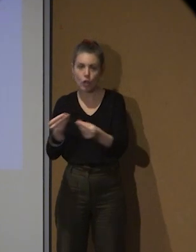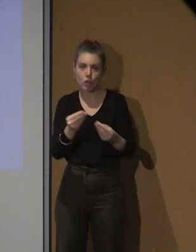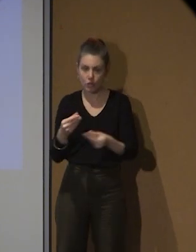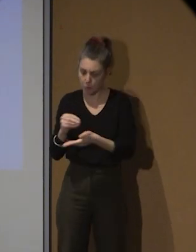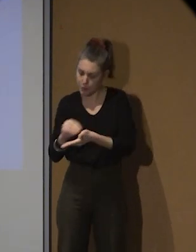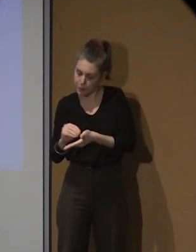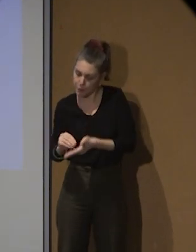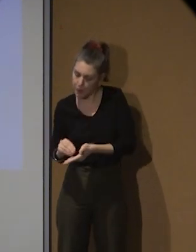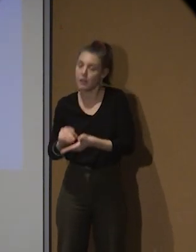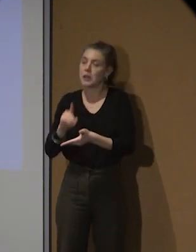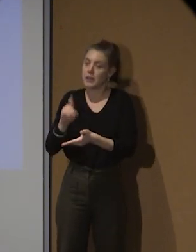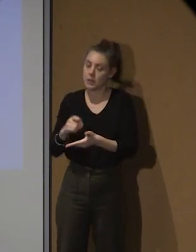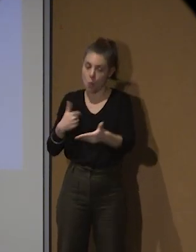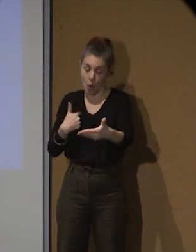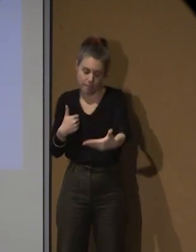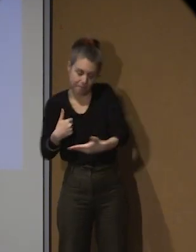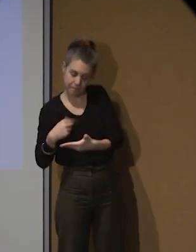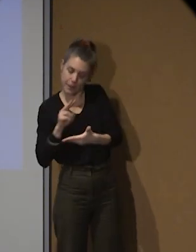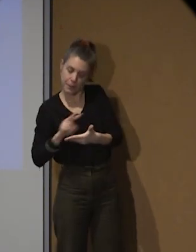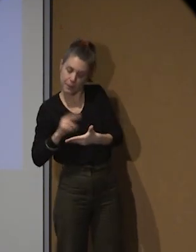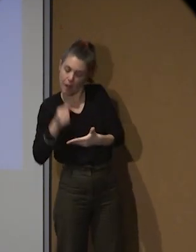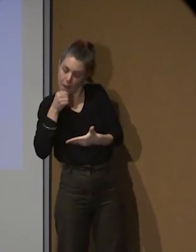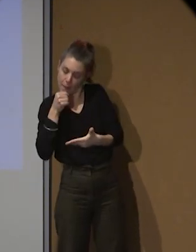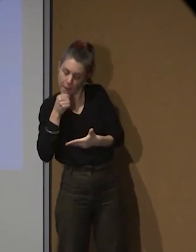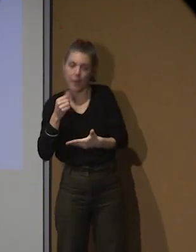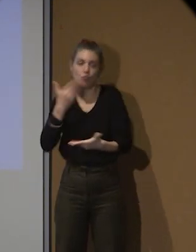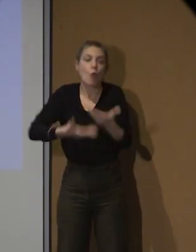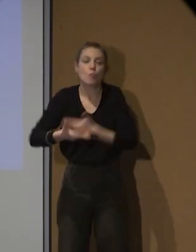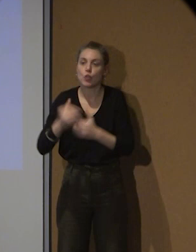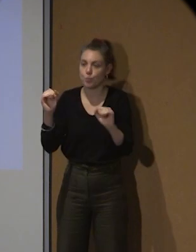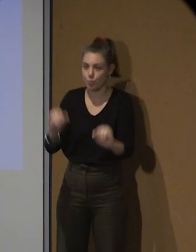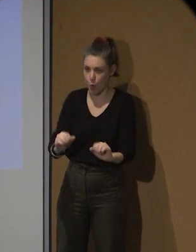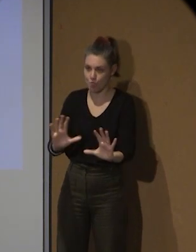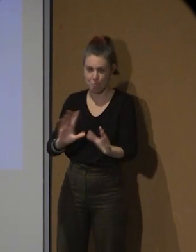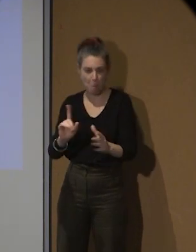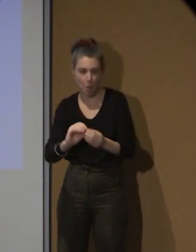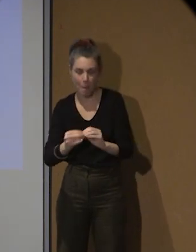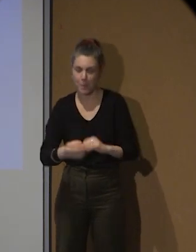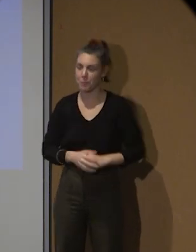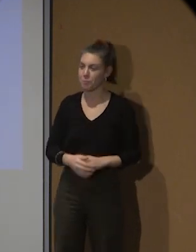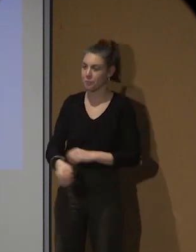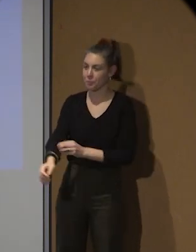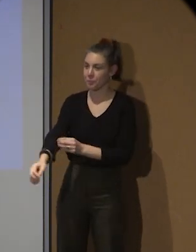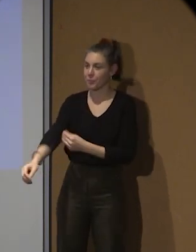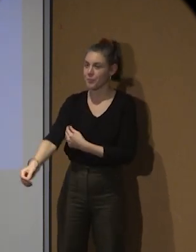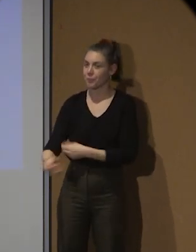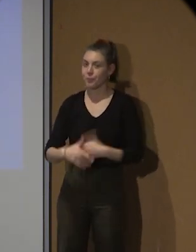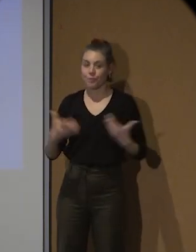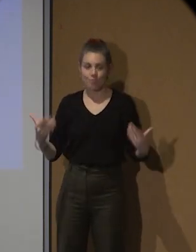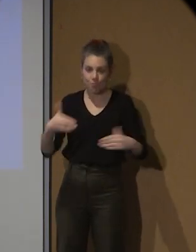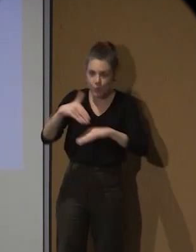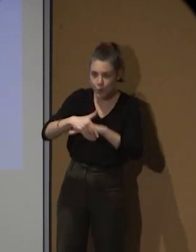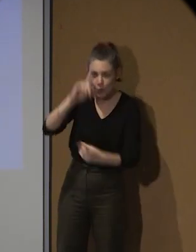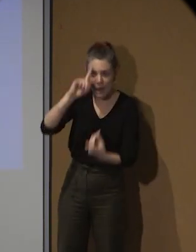je prends et je pose la question à votre place sans problème. Ce soir, nous allons parler